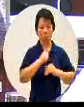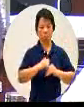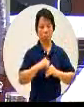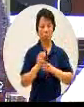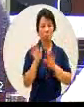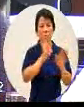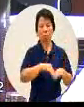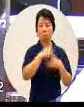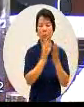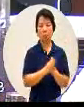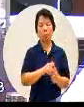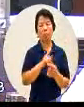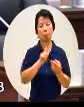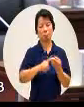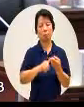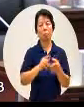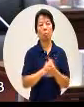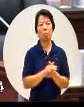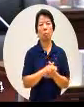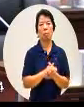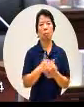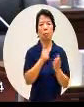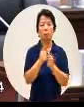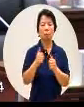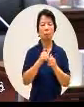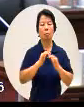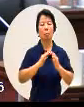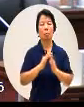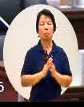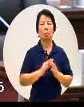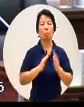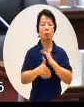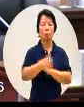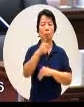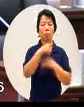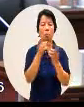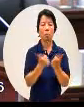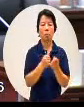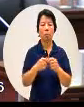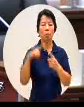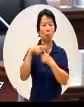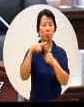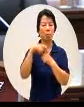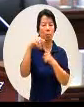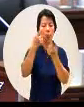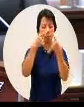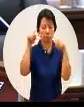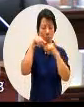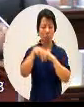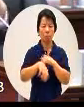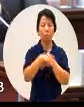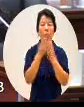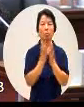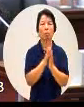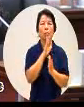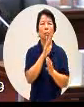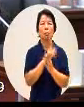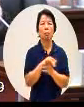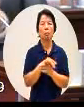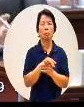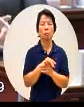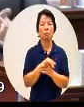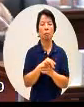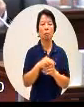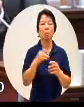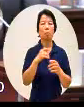多下謝謝謝謝市長有一個教授中央研究院台湾水的徐雪基教授對高